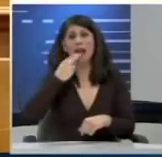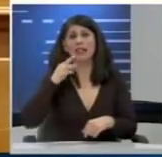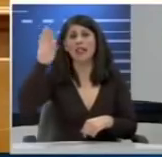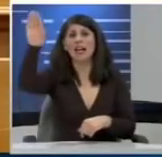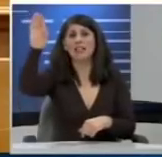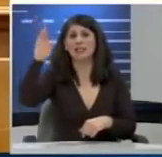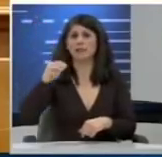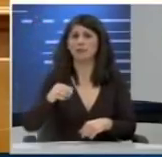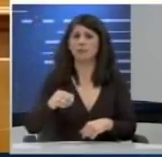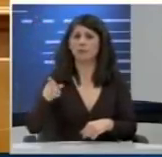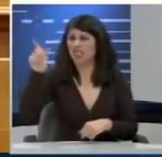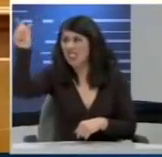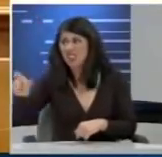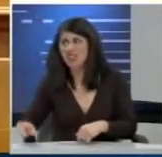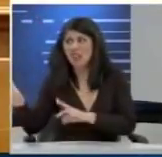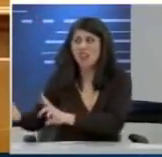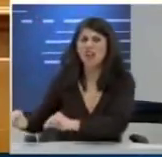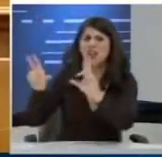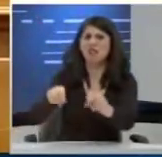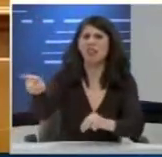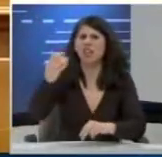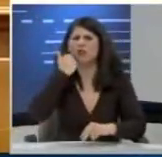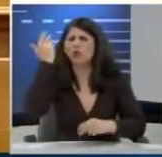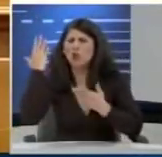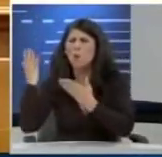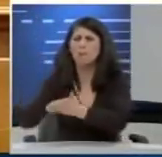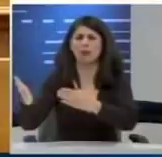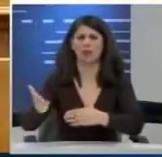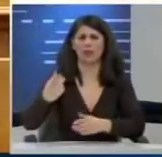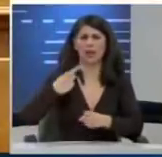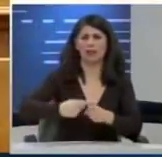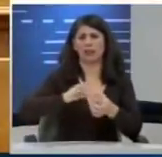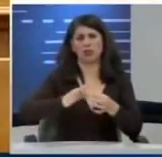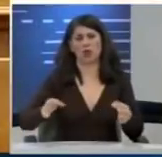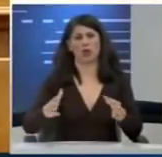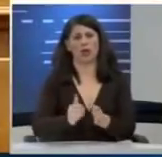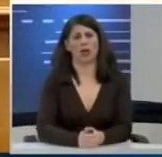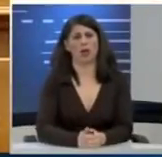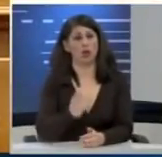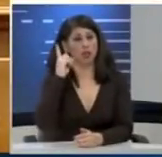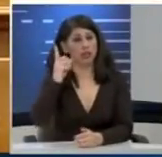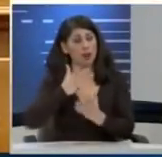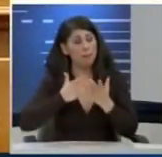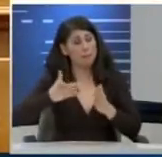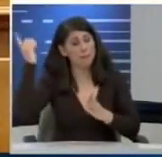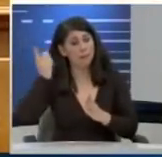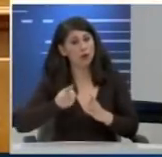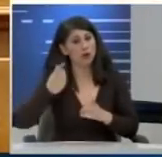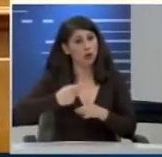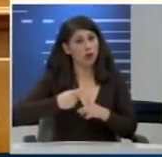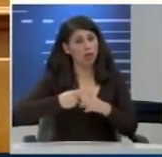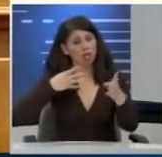ναζισμός. Γιατί είναι οι ίδιοι και αποτελεί ντροπή για την ελληνική ιστορία. Το ότι ένα μεγάλο κομμάτι του ελληνικού